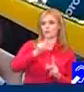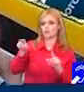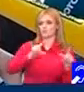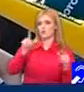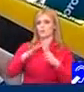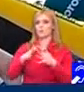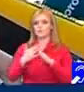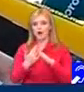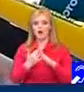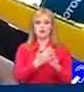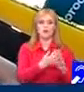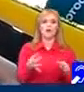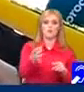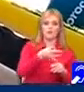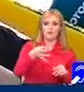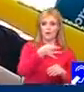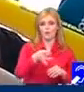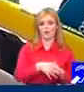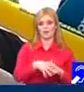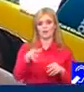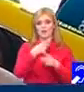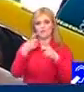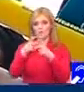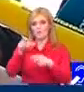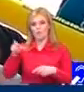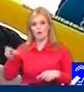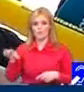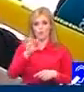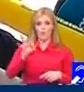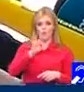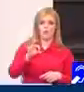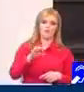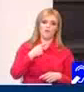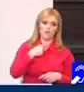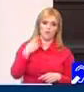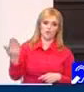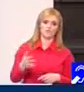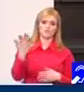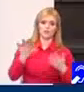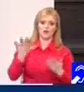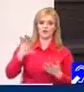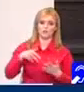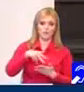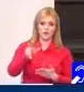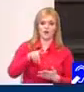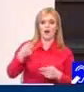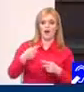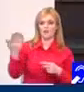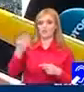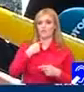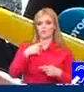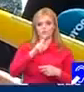în localități, în localitățile de campanie și informam cetățenii cu privire la votul conștient și mobilizarea